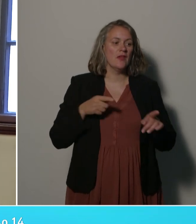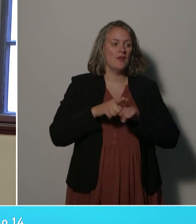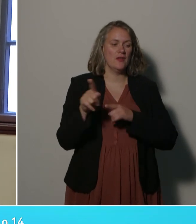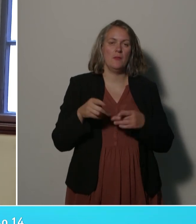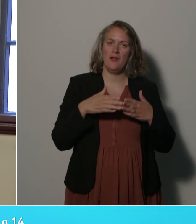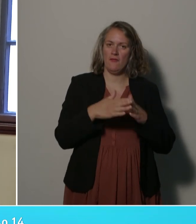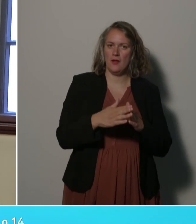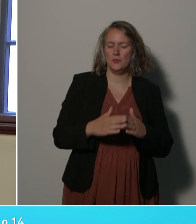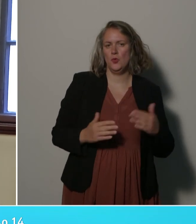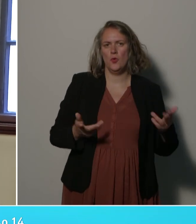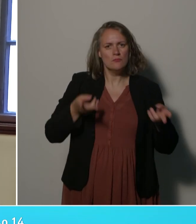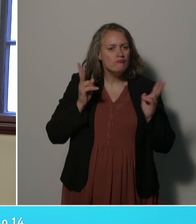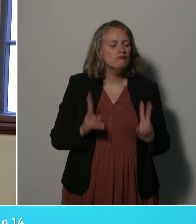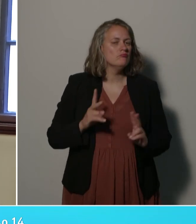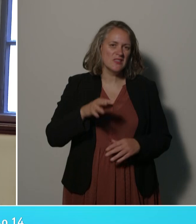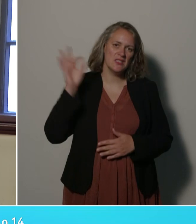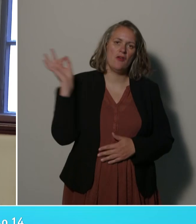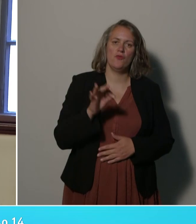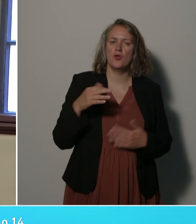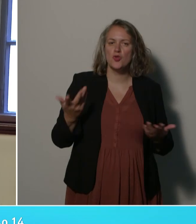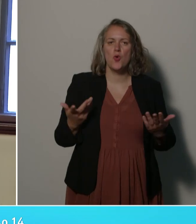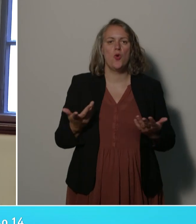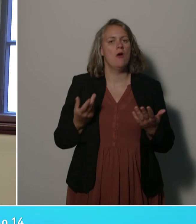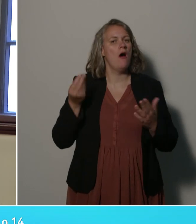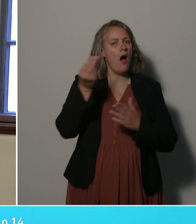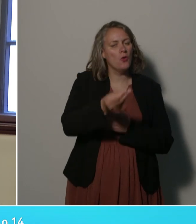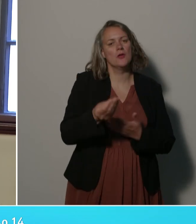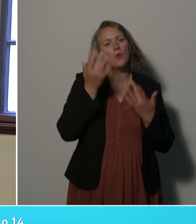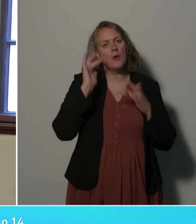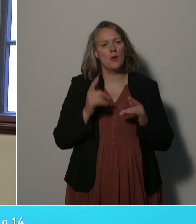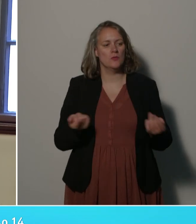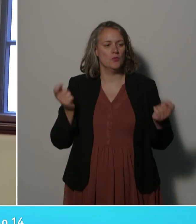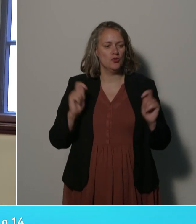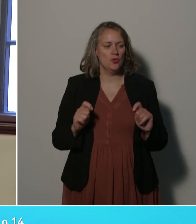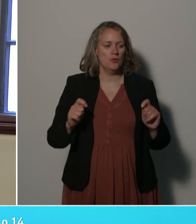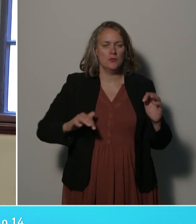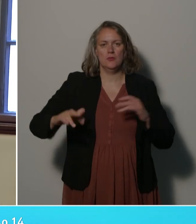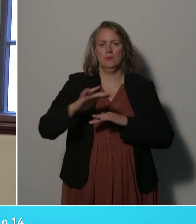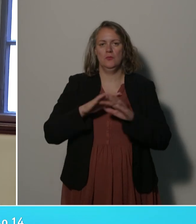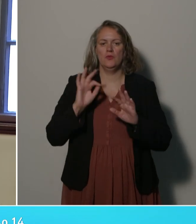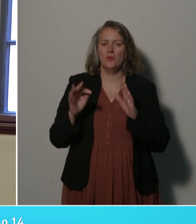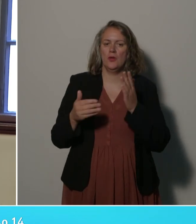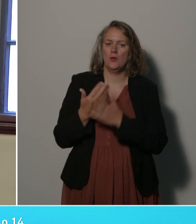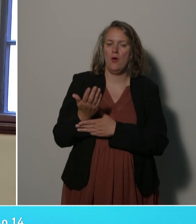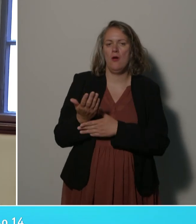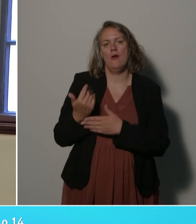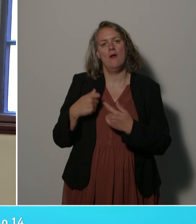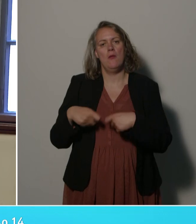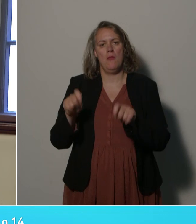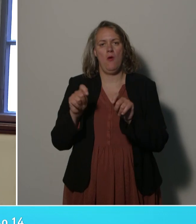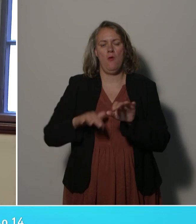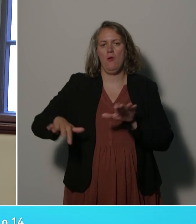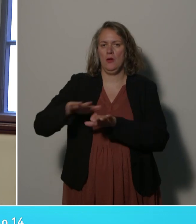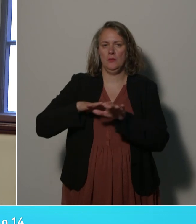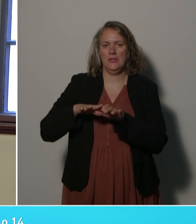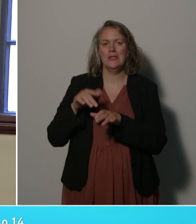hier diesem Auslegungs- und Billigungsbeschluss für das neue Wohnbaugebiet Theobald-Renner-Straße